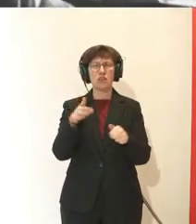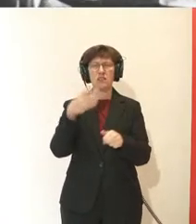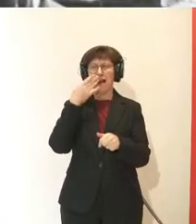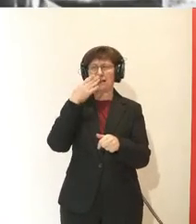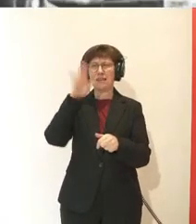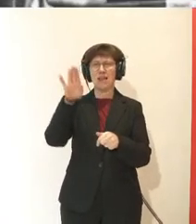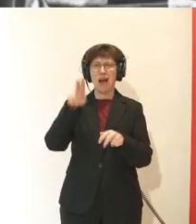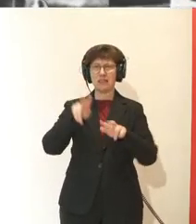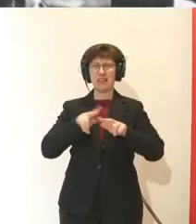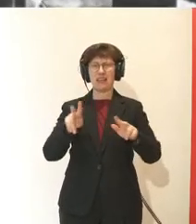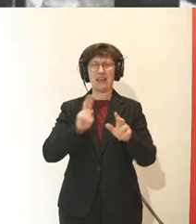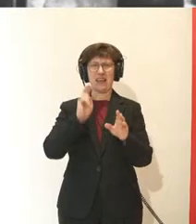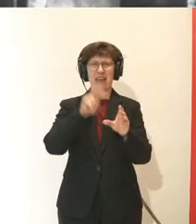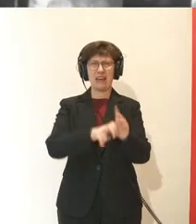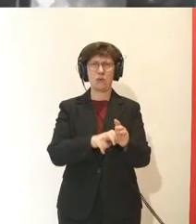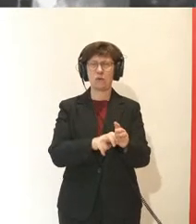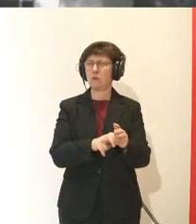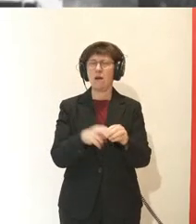eine regierung